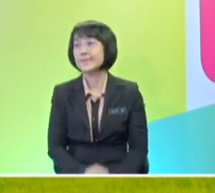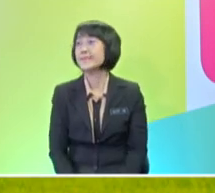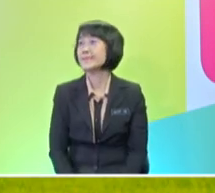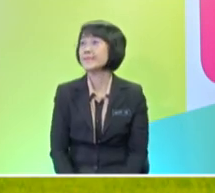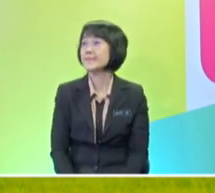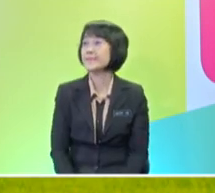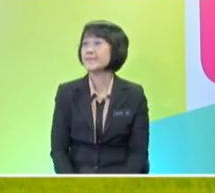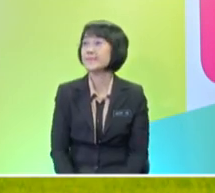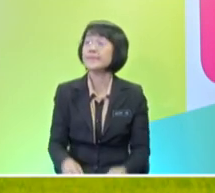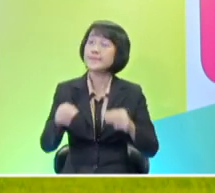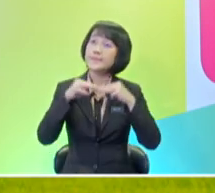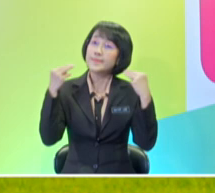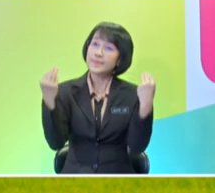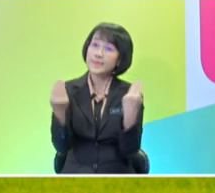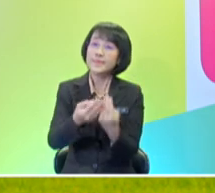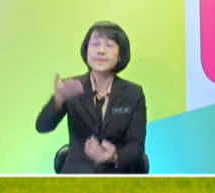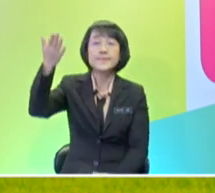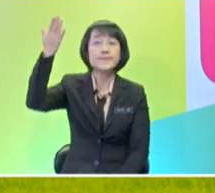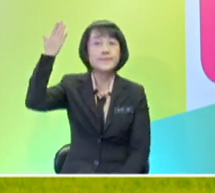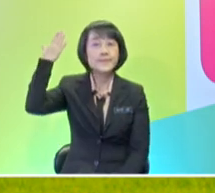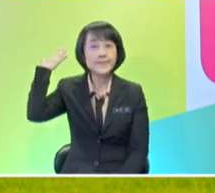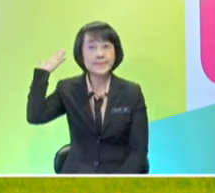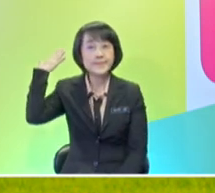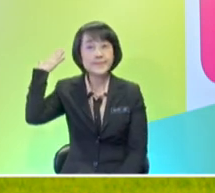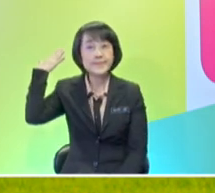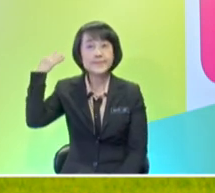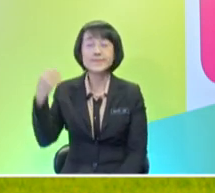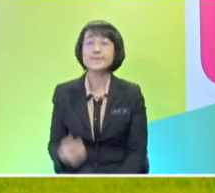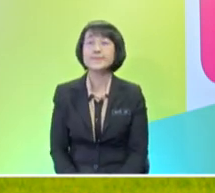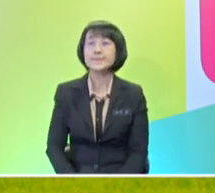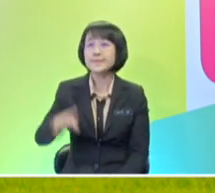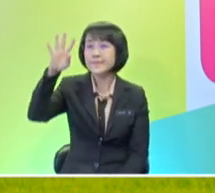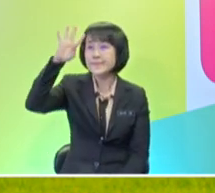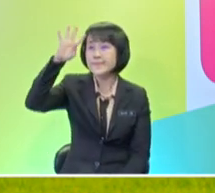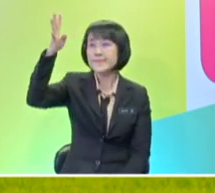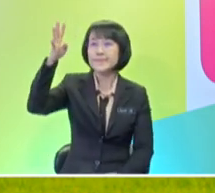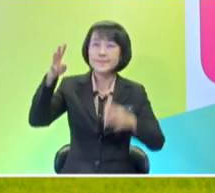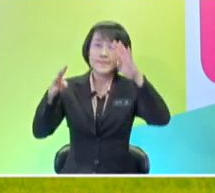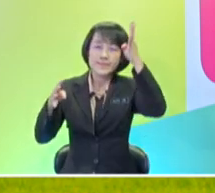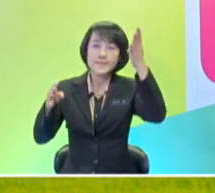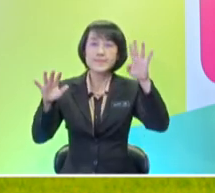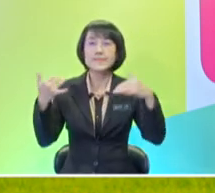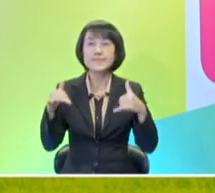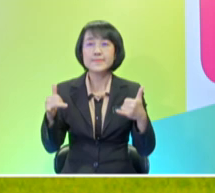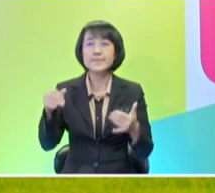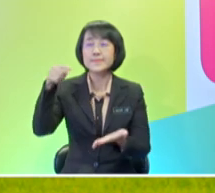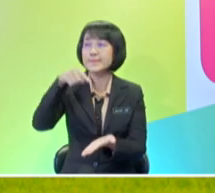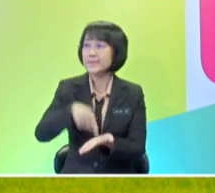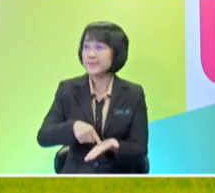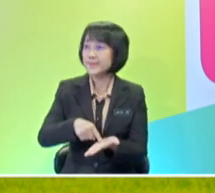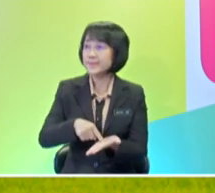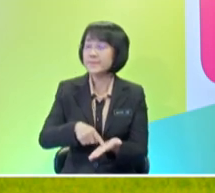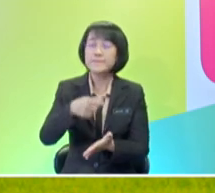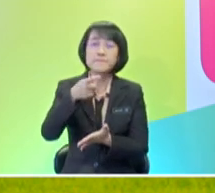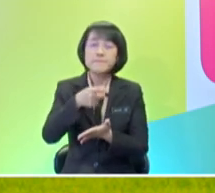masyarakat terdahulu yang permainan nih di macam apa saja yang